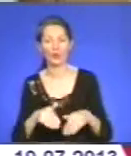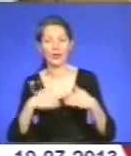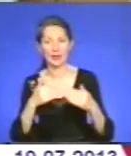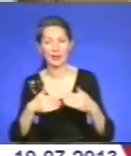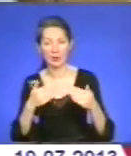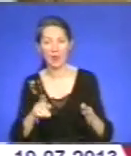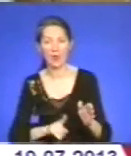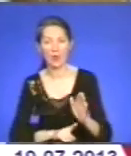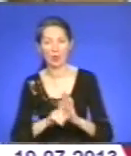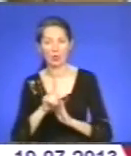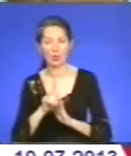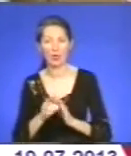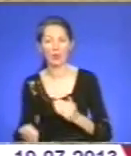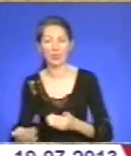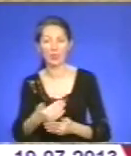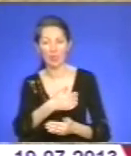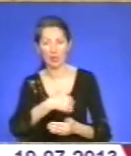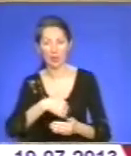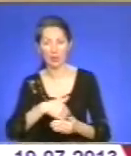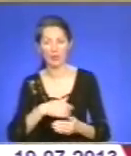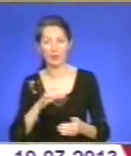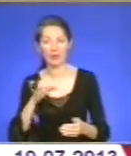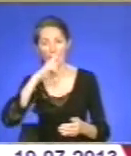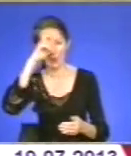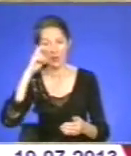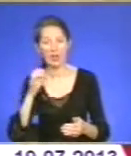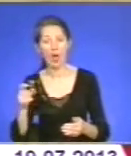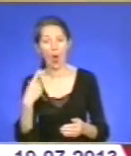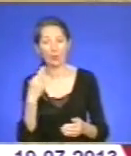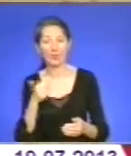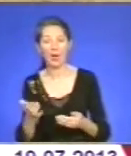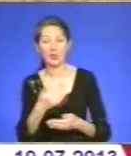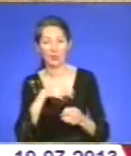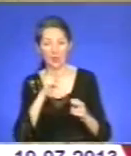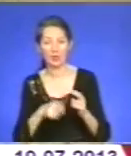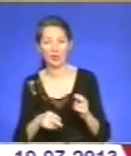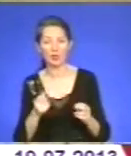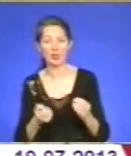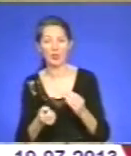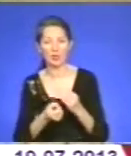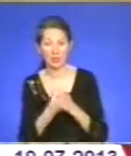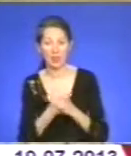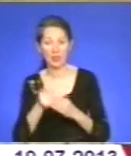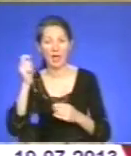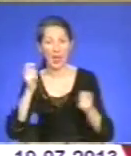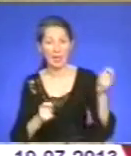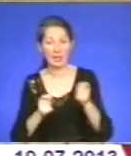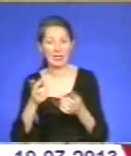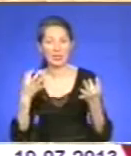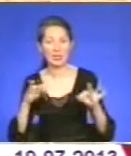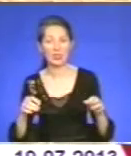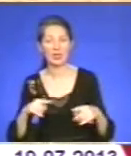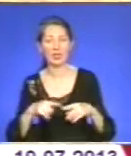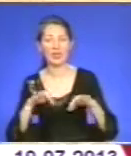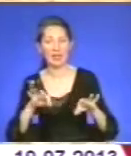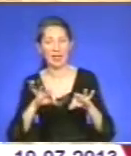розпочнемо жнивувати. У південних областях жнива завершується. Звідти надійде вивільнена техніка, щоб скоріше зібрати